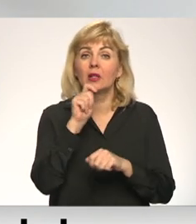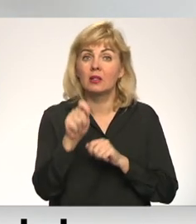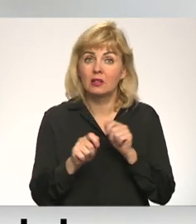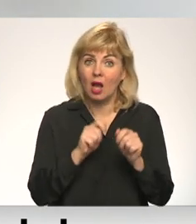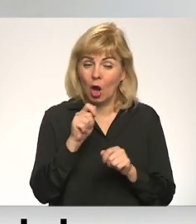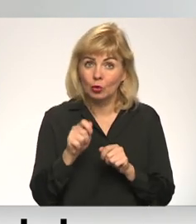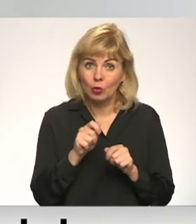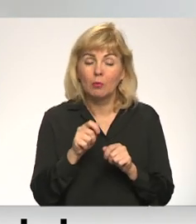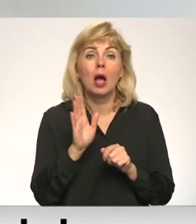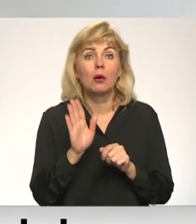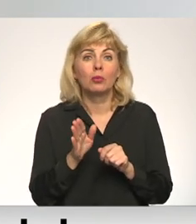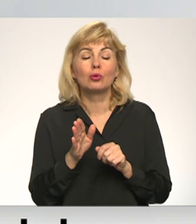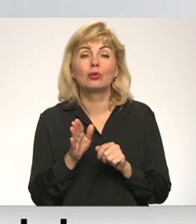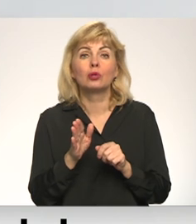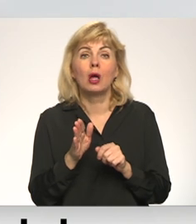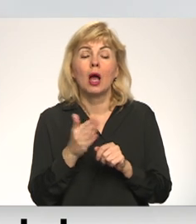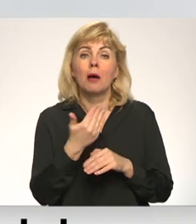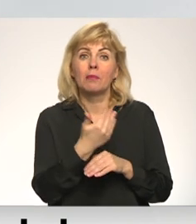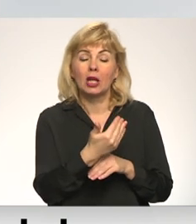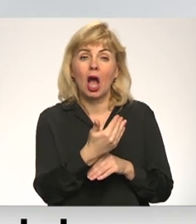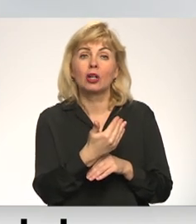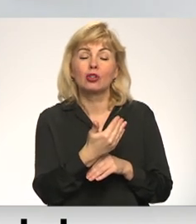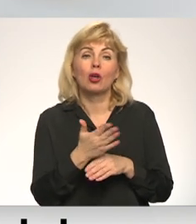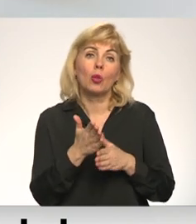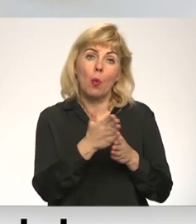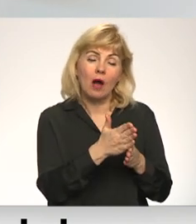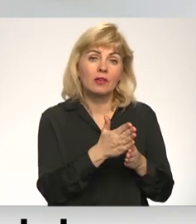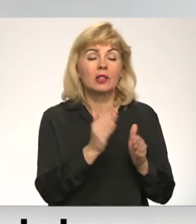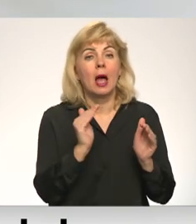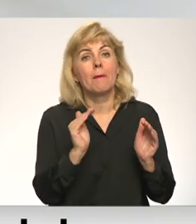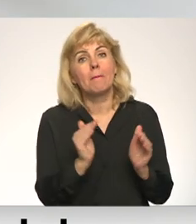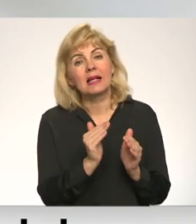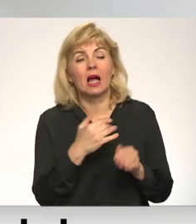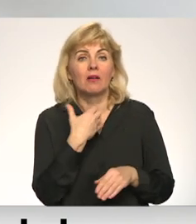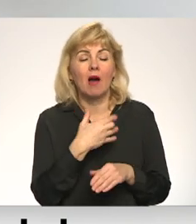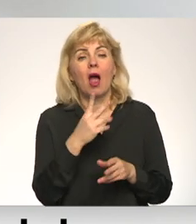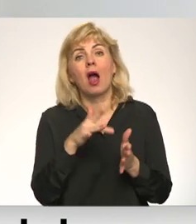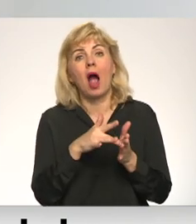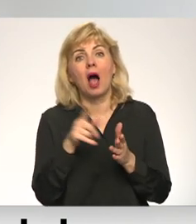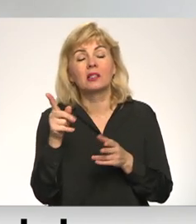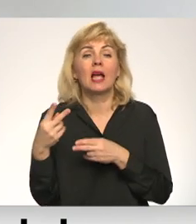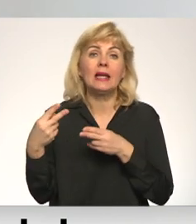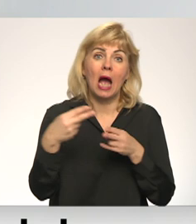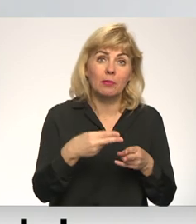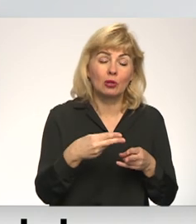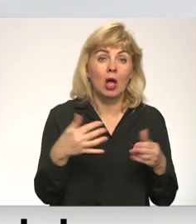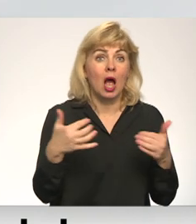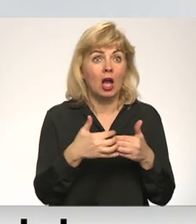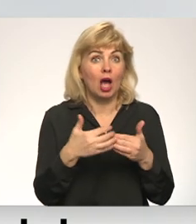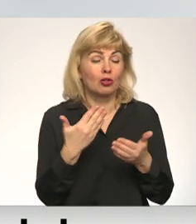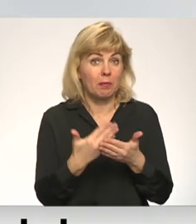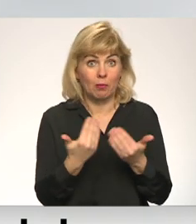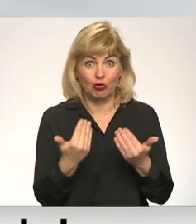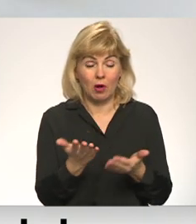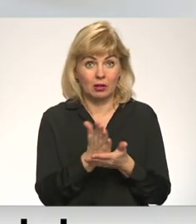protams, tiek novirzīti arī tādām mazākām vajadzībām, ja kāds šeit iebrauc. Ja gadījumā karš šodien beidzās